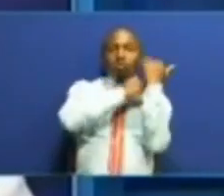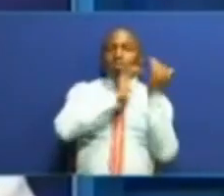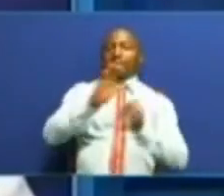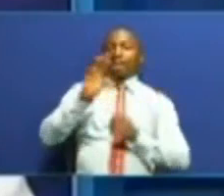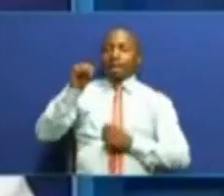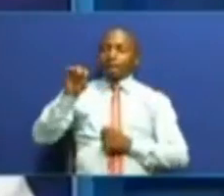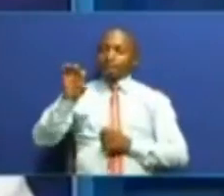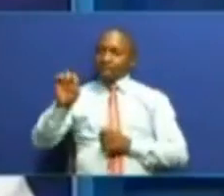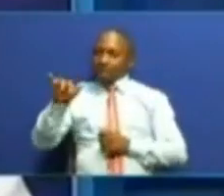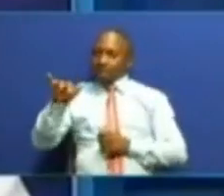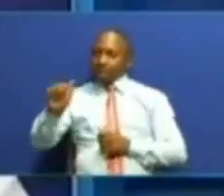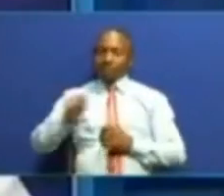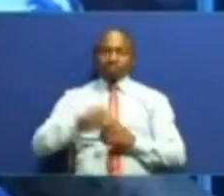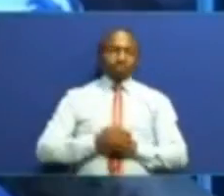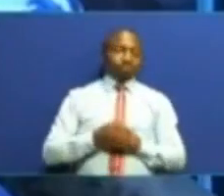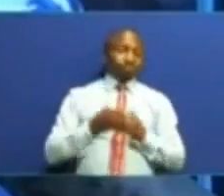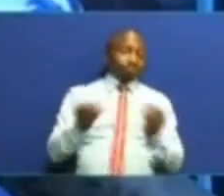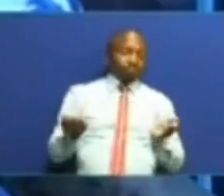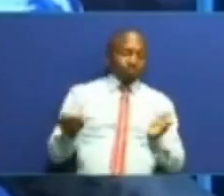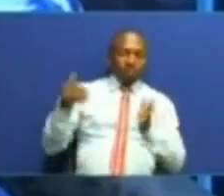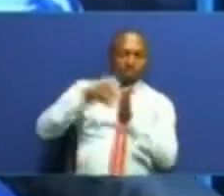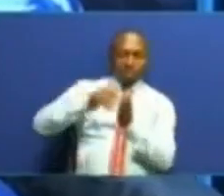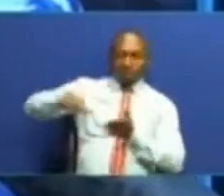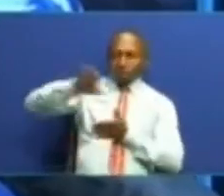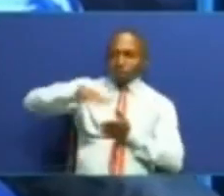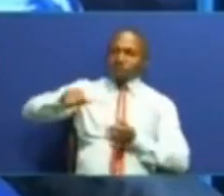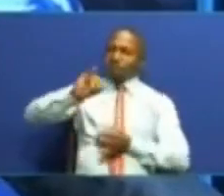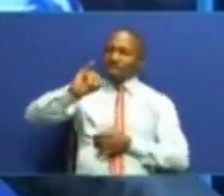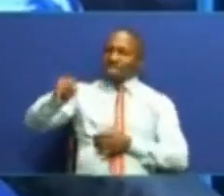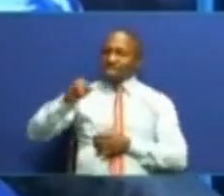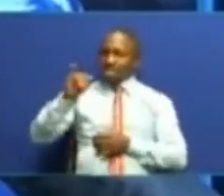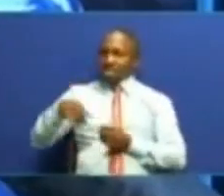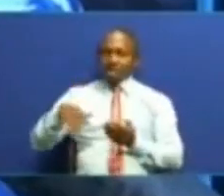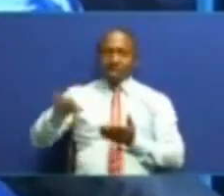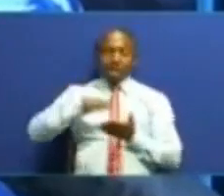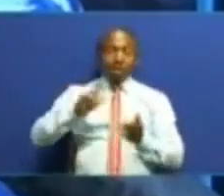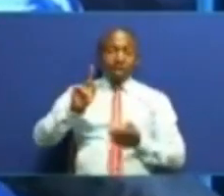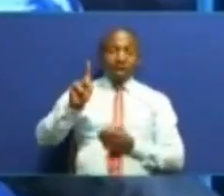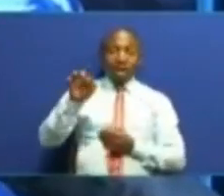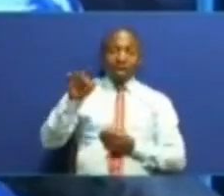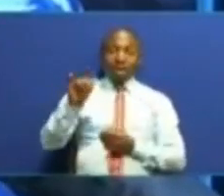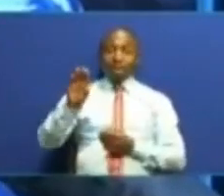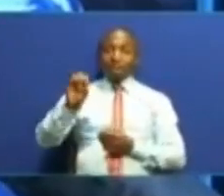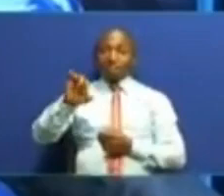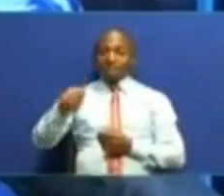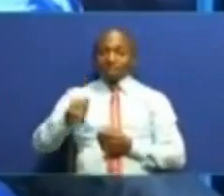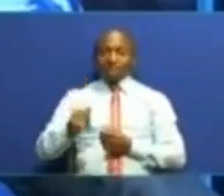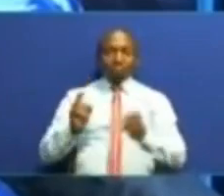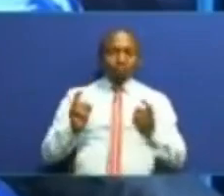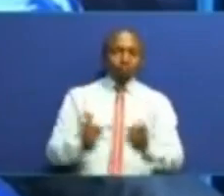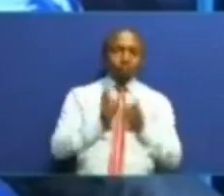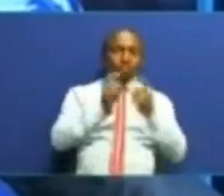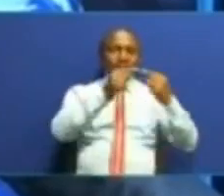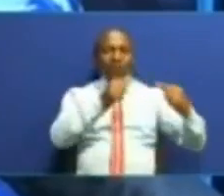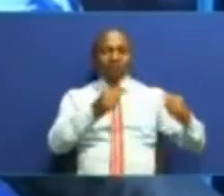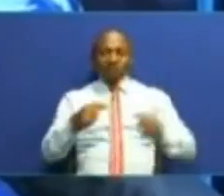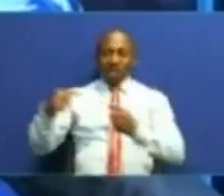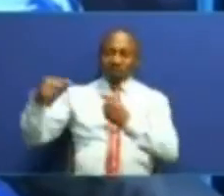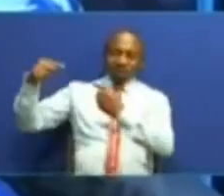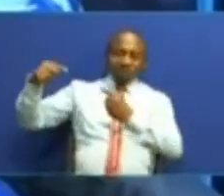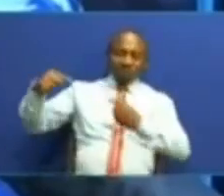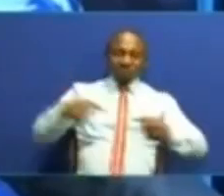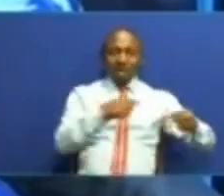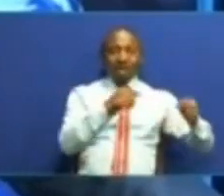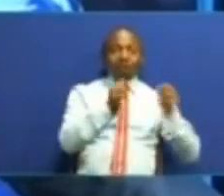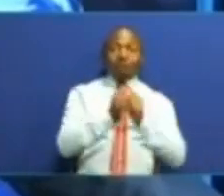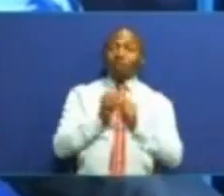Hata hivyo, baada ya kuwasili katika viwanja vya ofisi za jiji eneo la Kariemjee, alikumbana na vuta ni kuvute na vyombo vya ulinzi katika